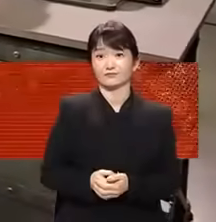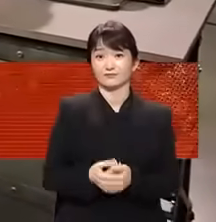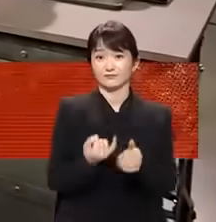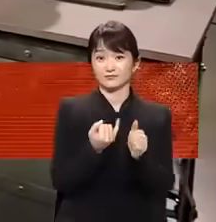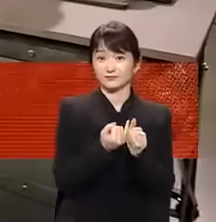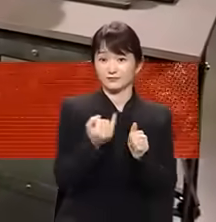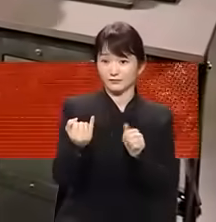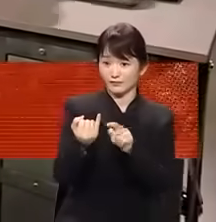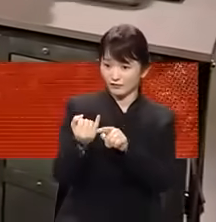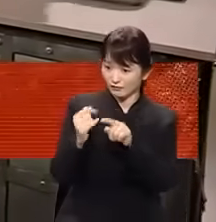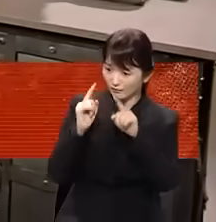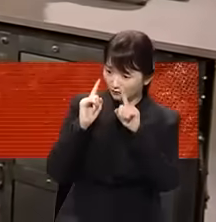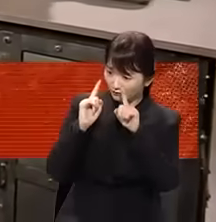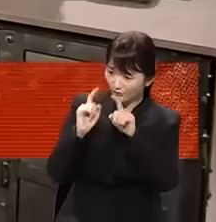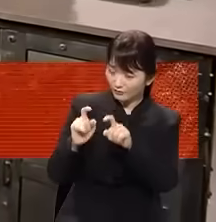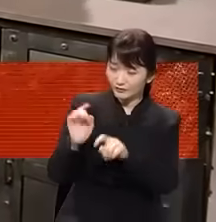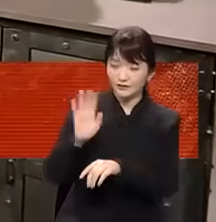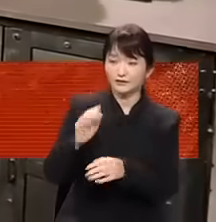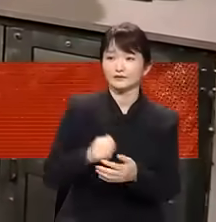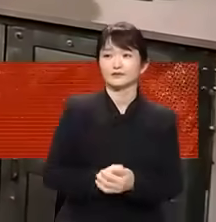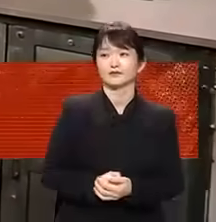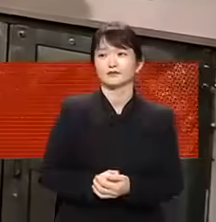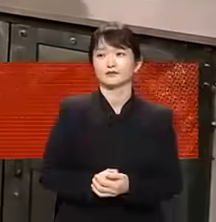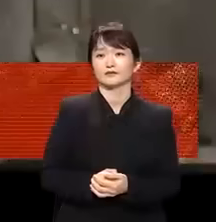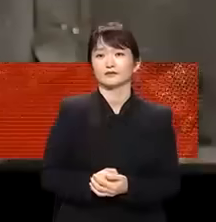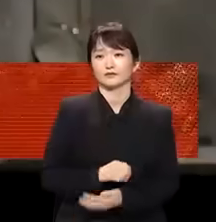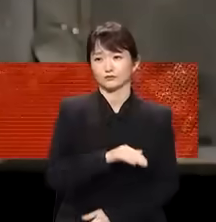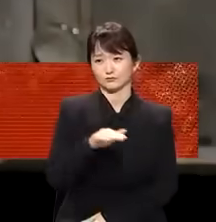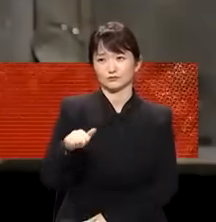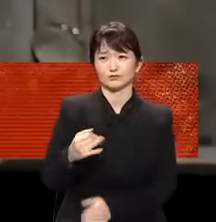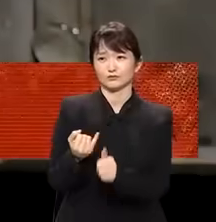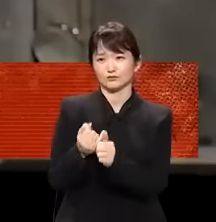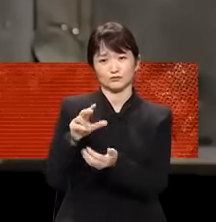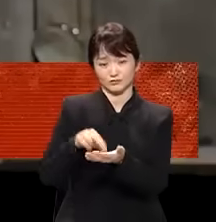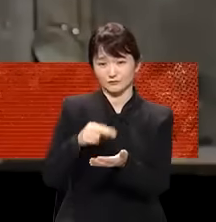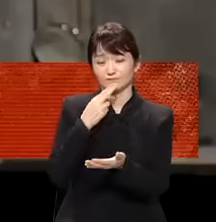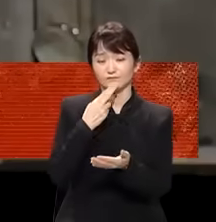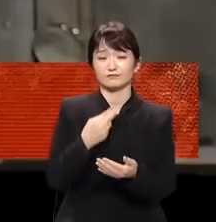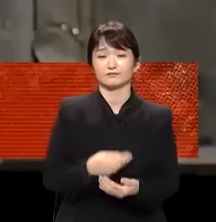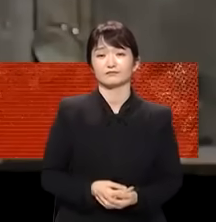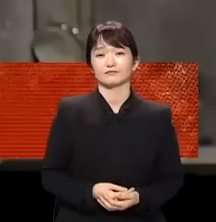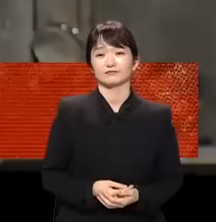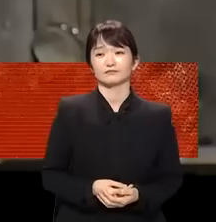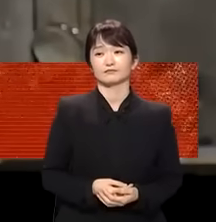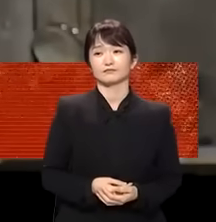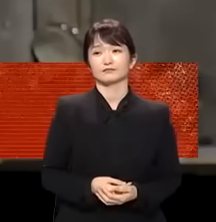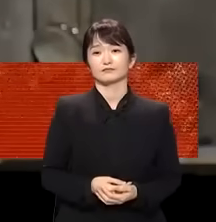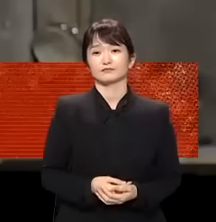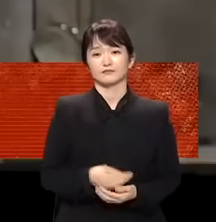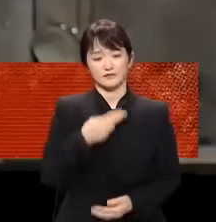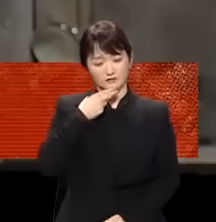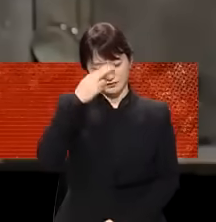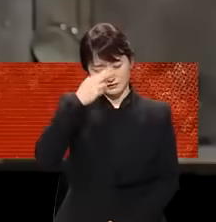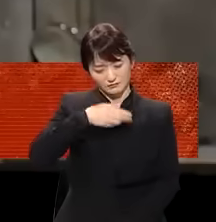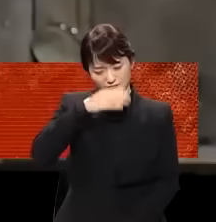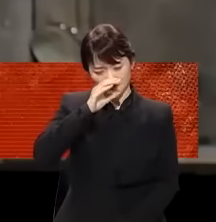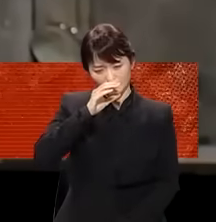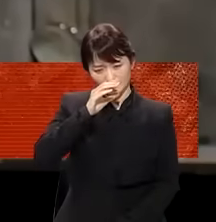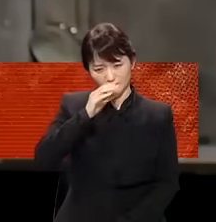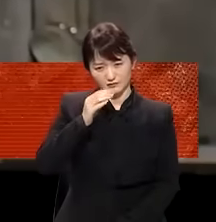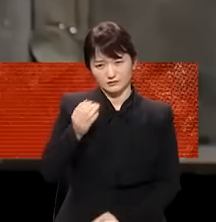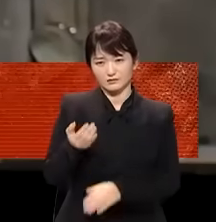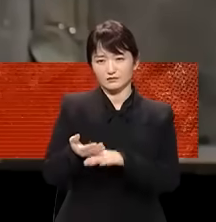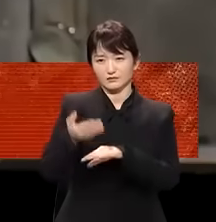의심을 받고 계셔 아닙니다 아닙니다 저희는 뭐 문제가 없습니다 예 말씀 주세요 그러니까 저는 그 술 먹고 전화한 그 부분이 조금